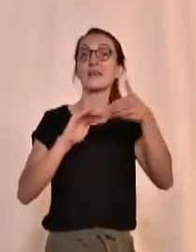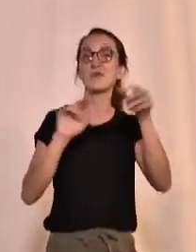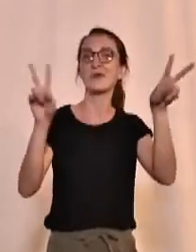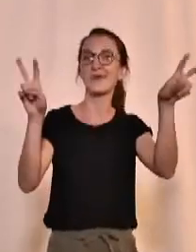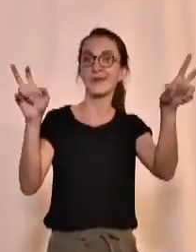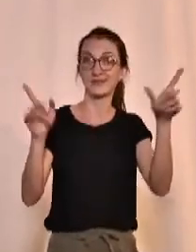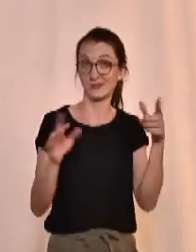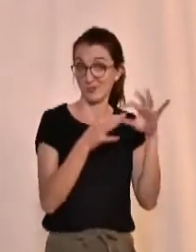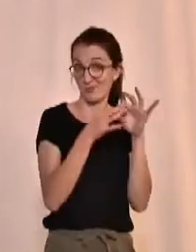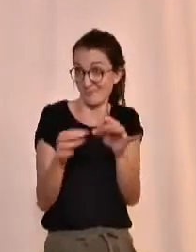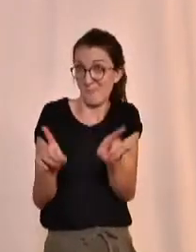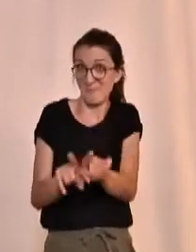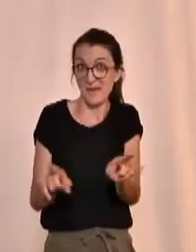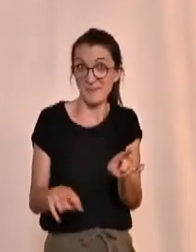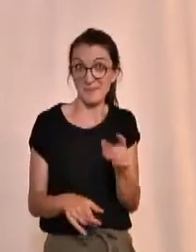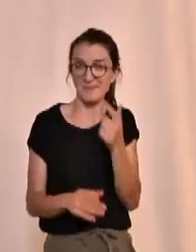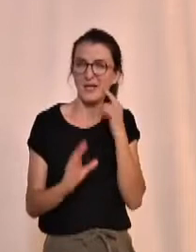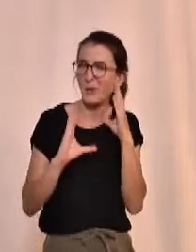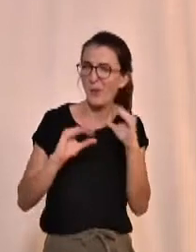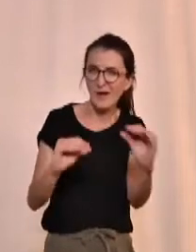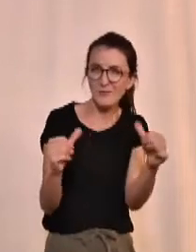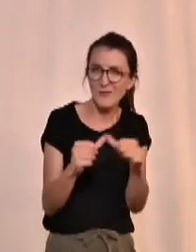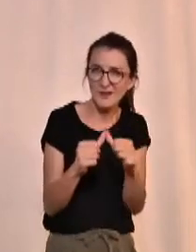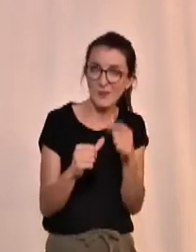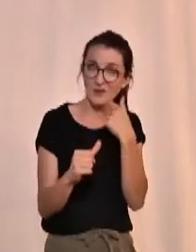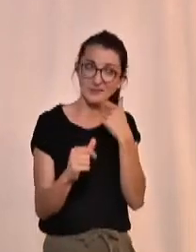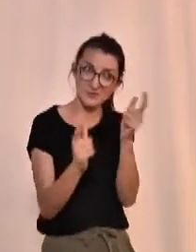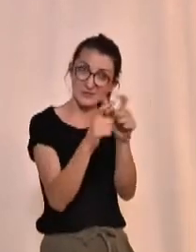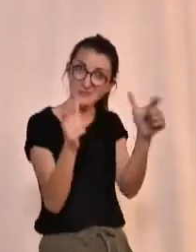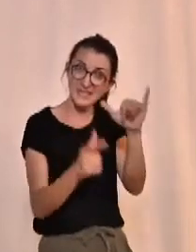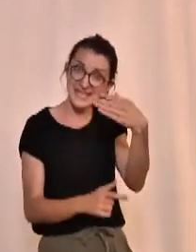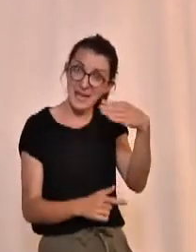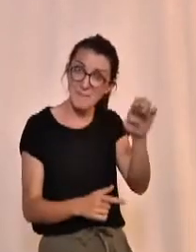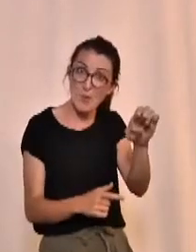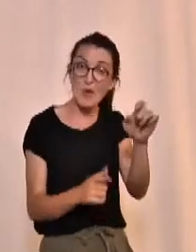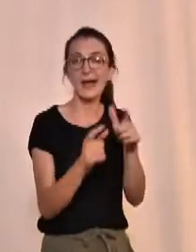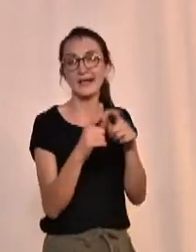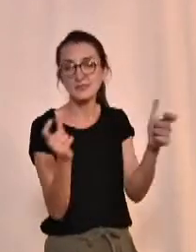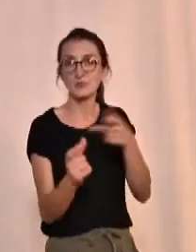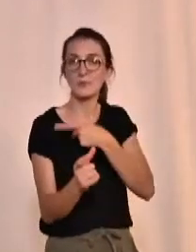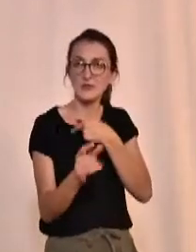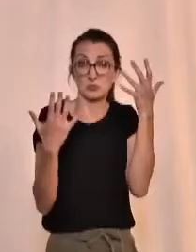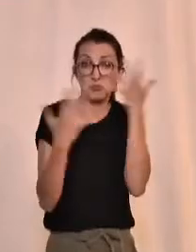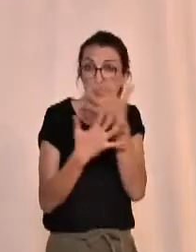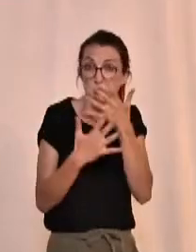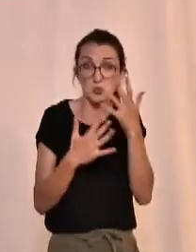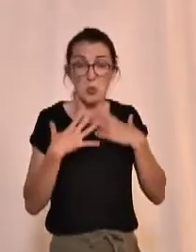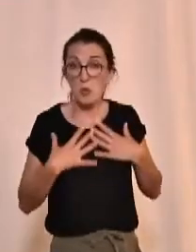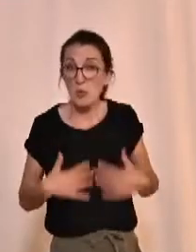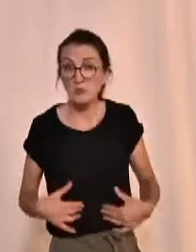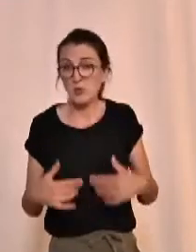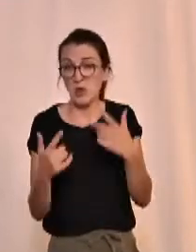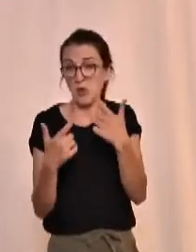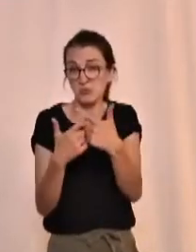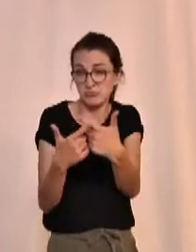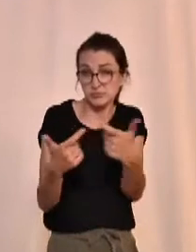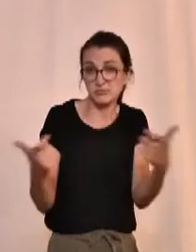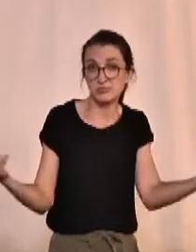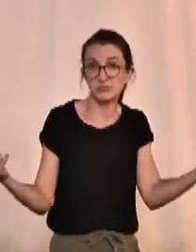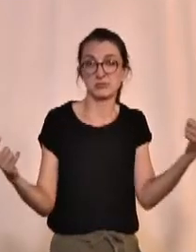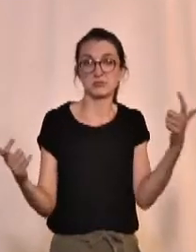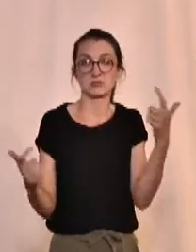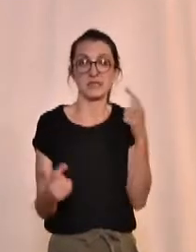vous allez dans un ime institut médico-éducatif je le rappelle vous allez faire quoi et bien le but c'est de